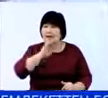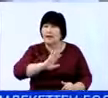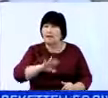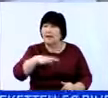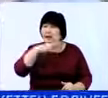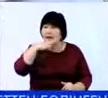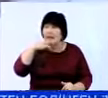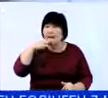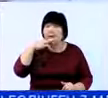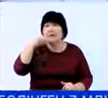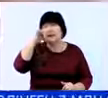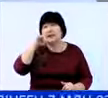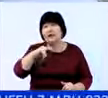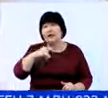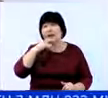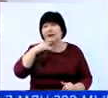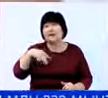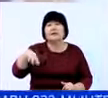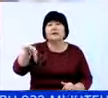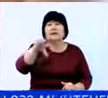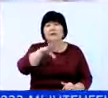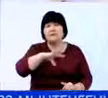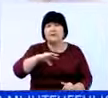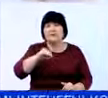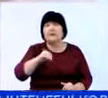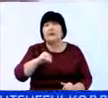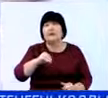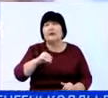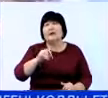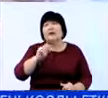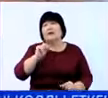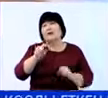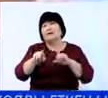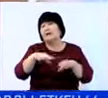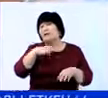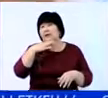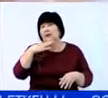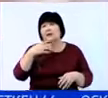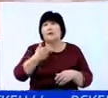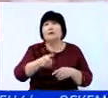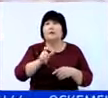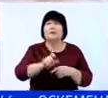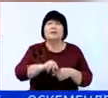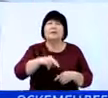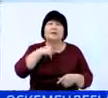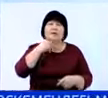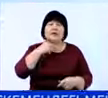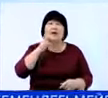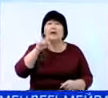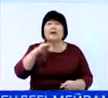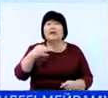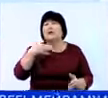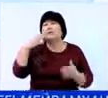біраз Қазақстан бойын болмысы таварларым жетіп атыр. Өткен жылы осы Қытаймен де жұмыс істеп